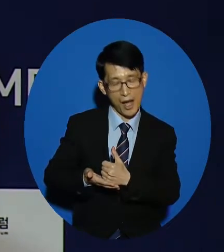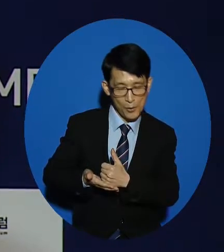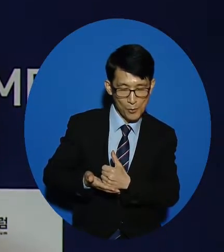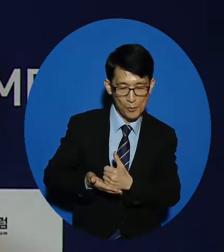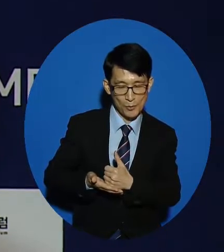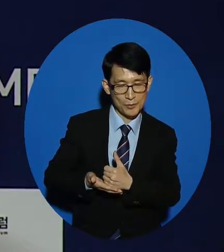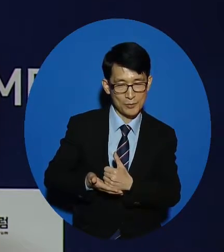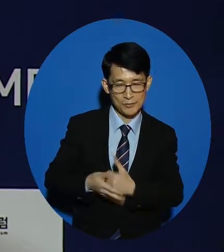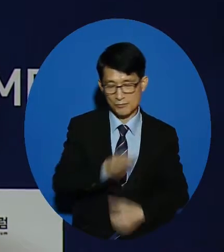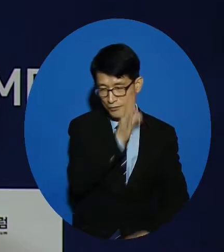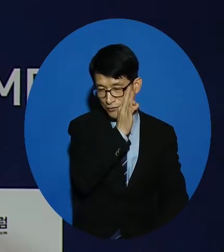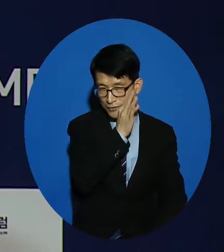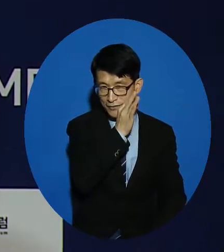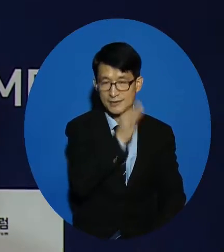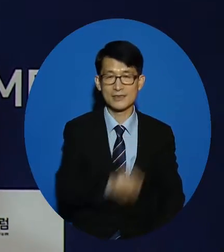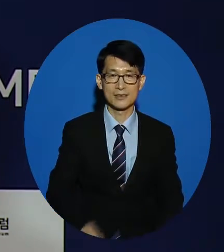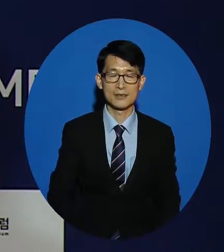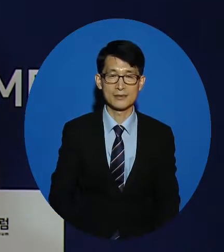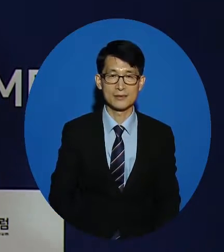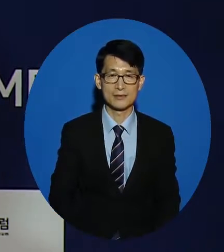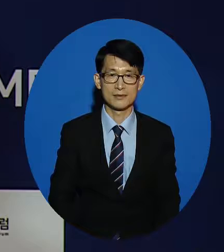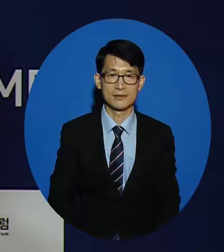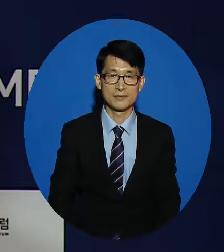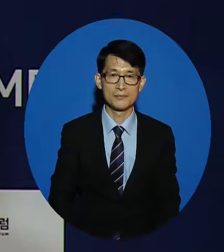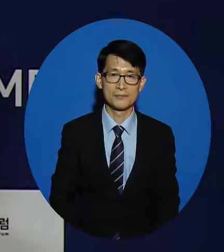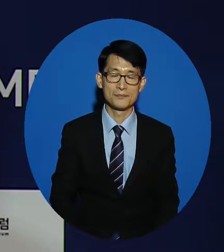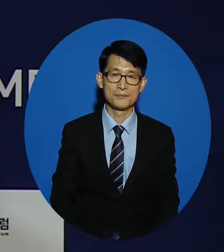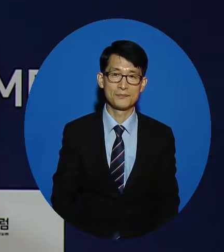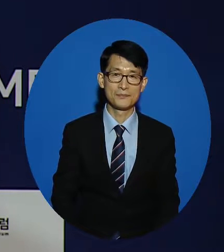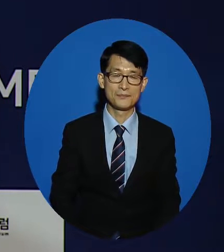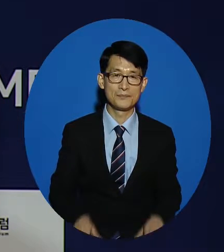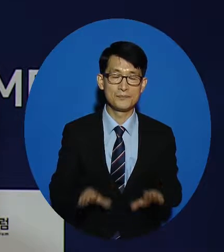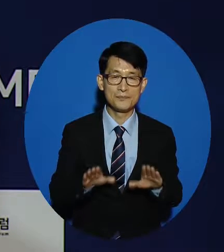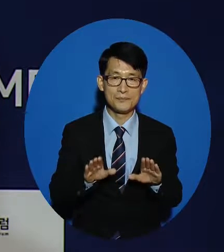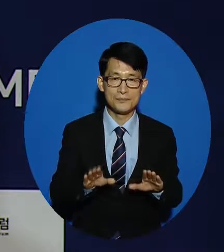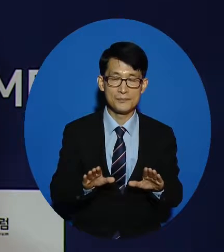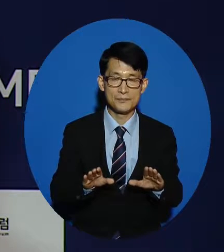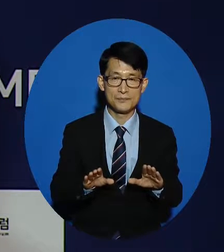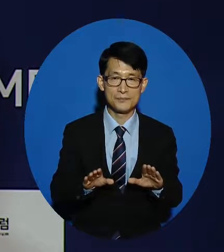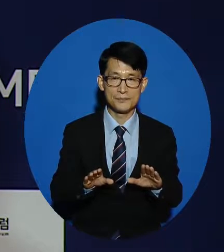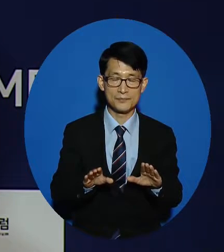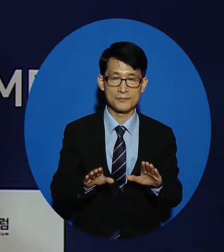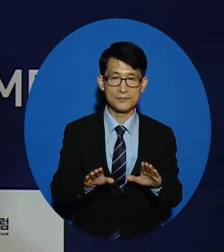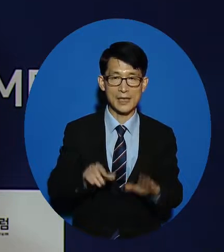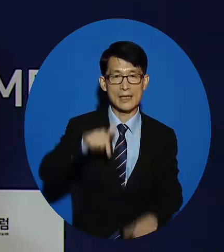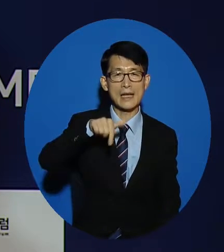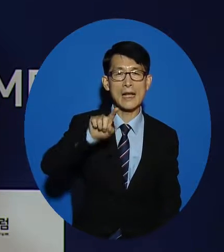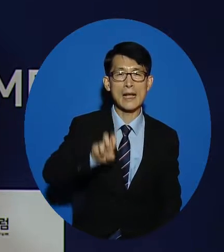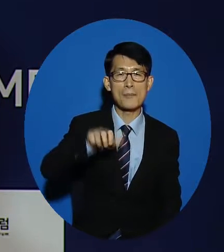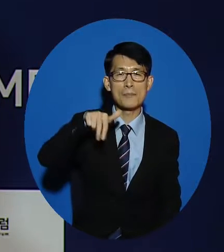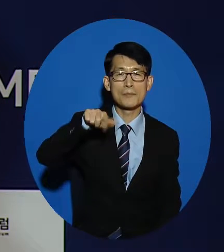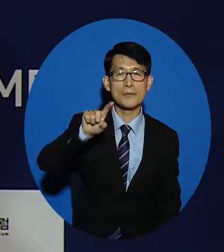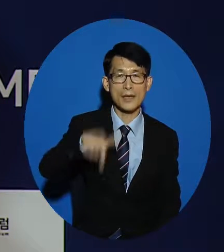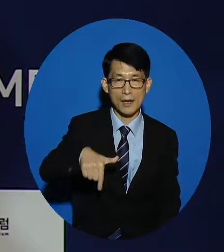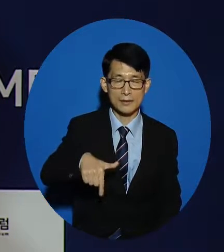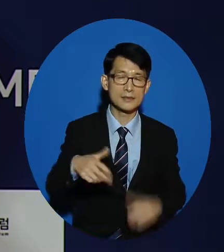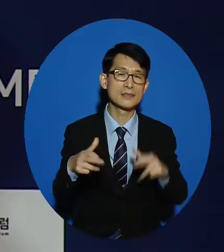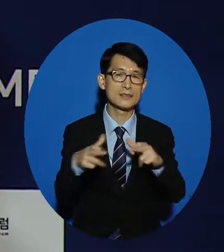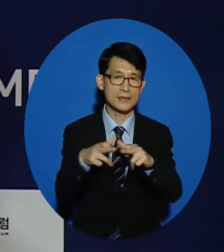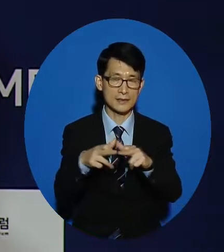좀 모르겠습니다. 저는 그 감각장애인을 중심으로 이 코로나